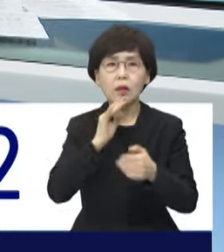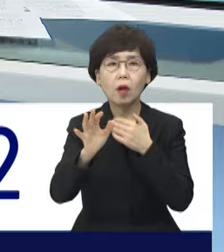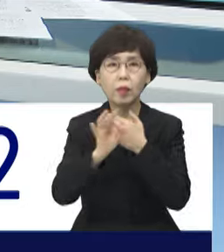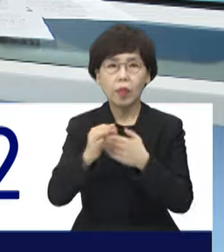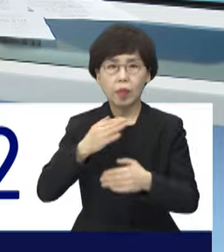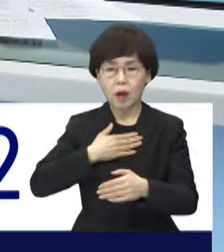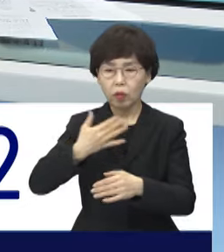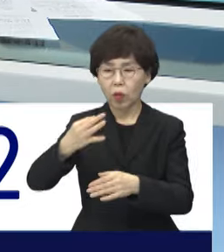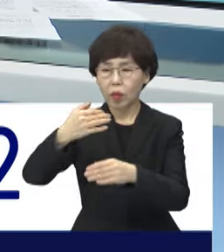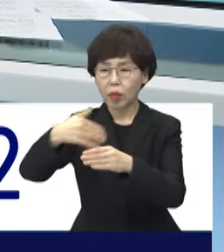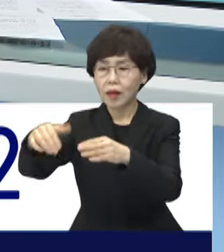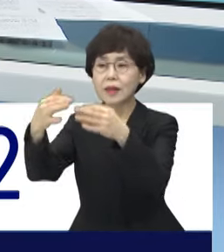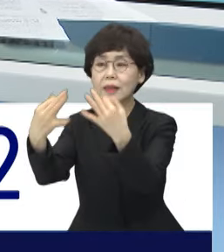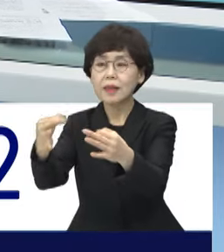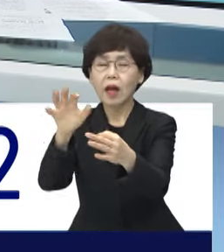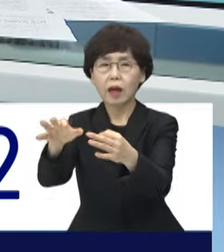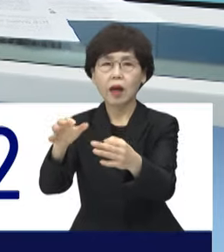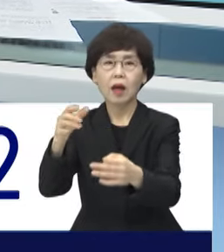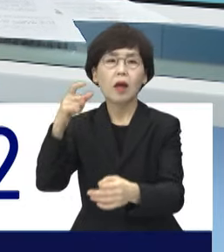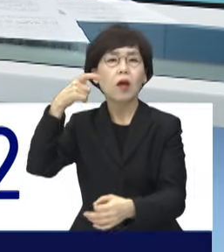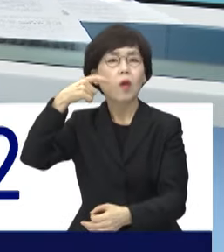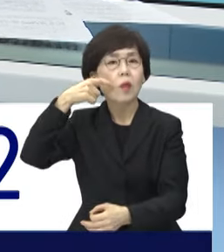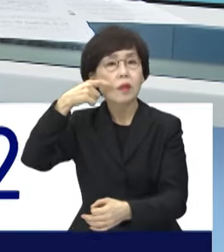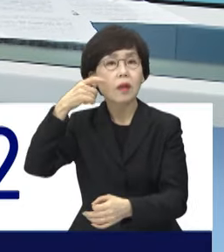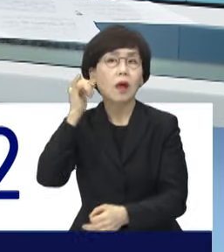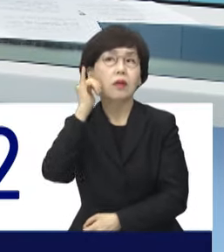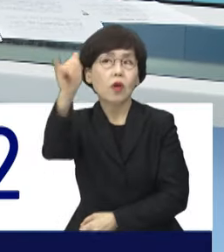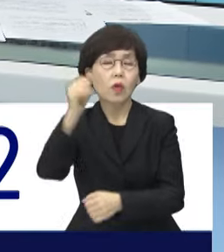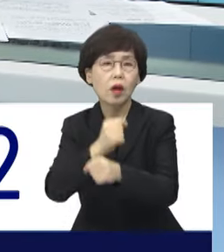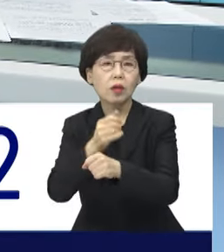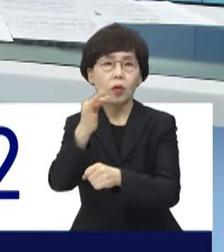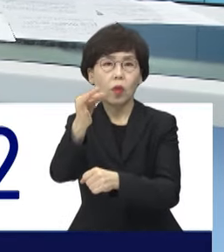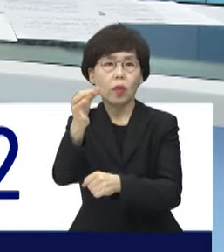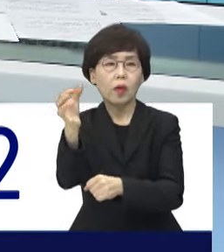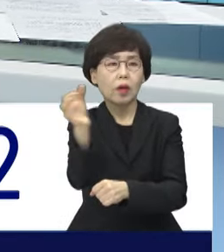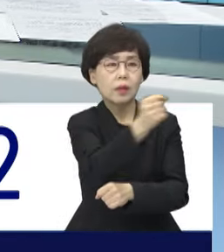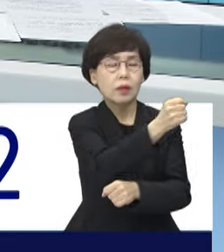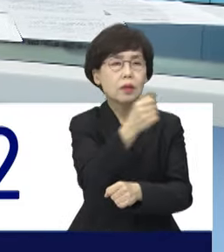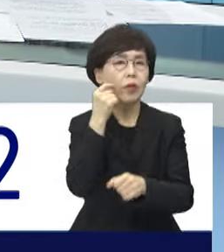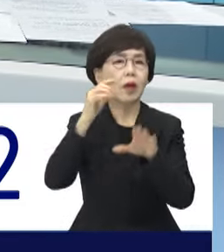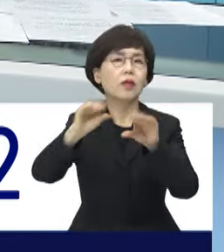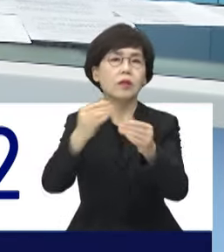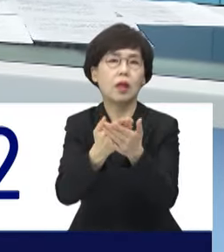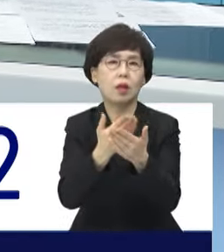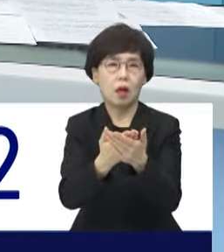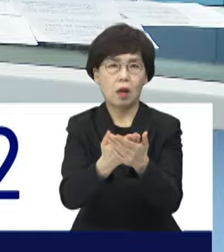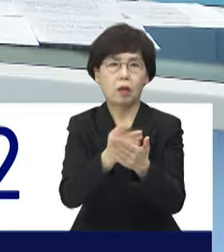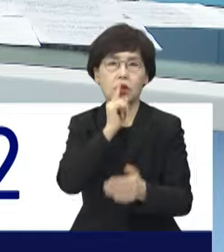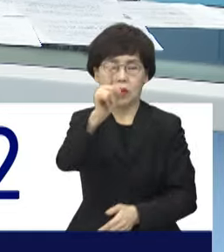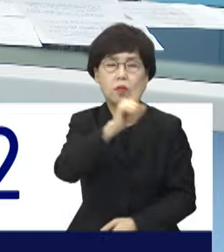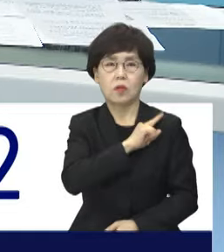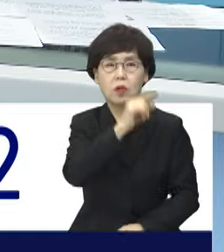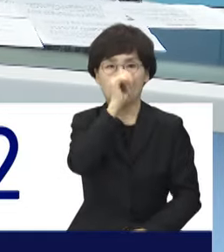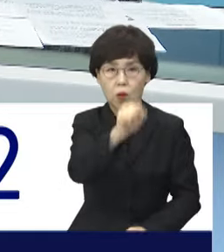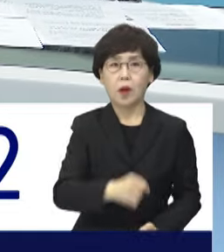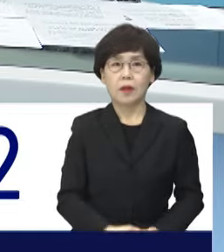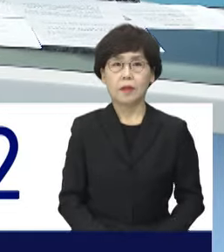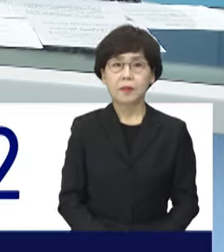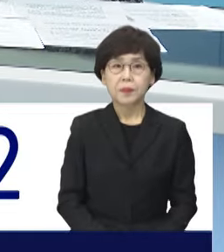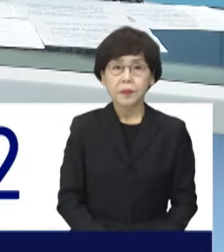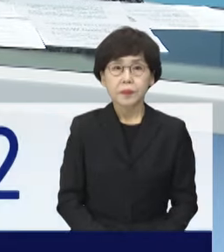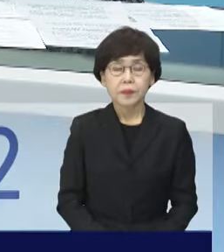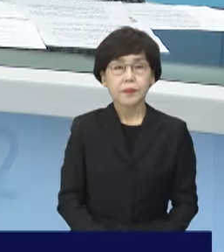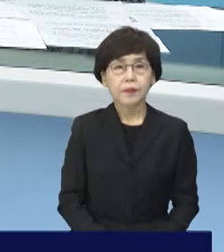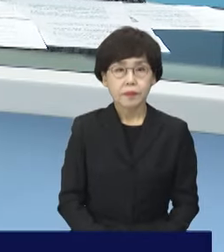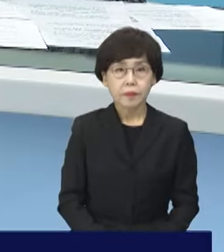은행의 콜센터에 연락을 해서 지급 정지를 신청을 가장 먼저 하시는 것이 좋습니다네 지급 정지 신청을 제일 먼저